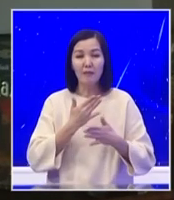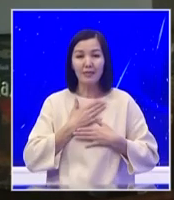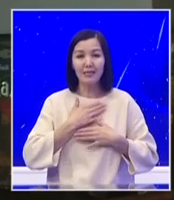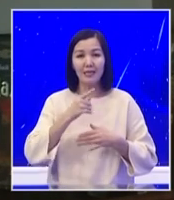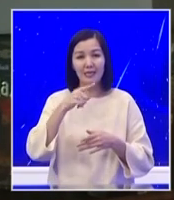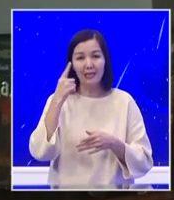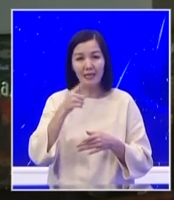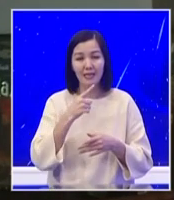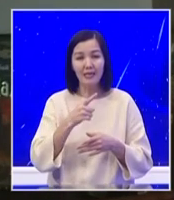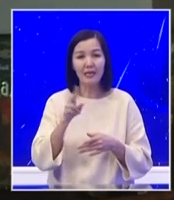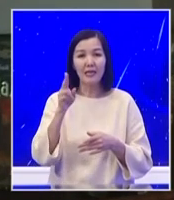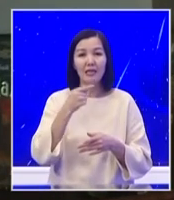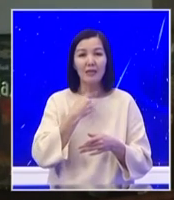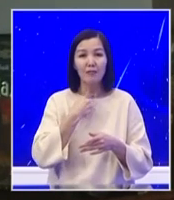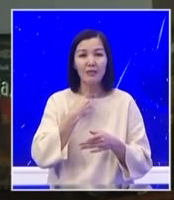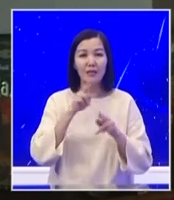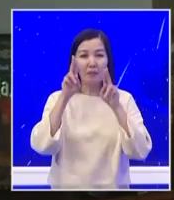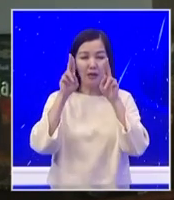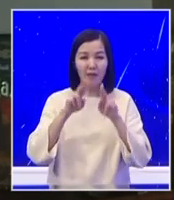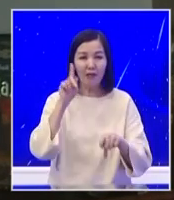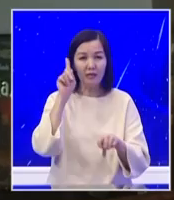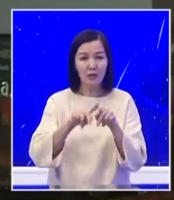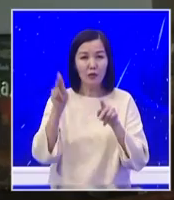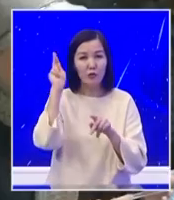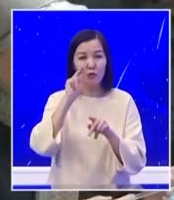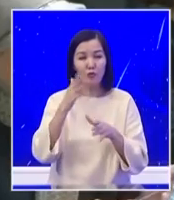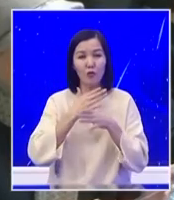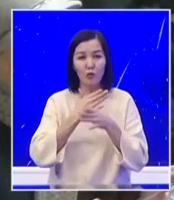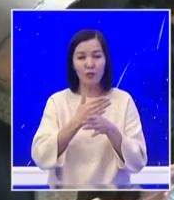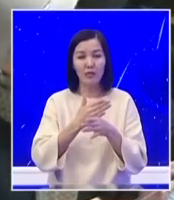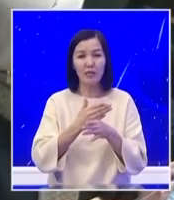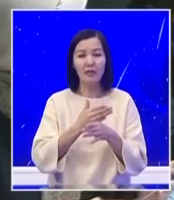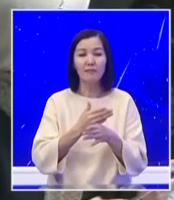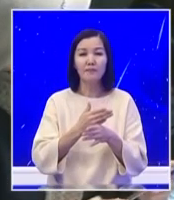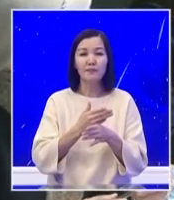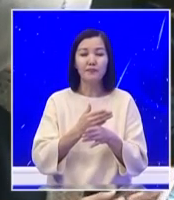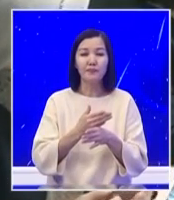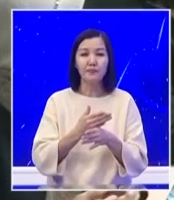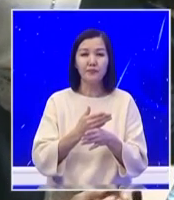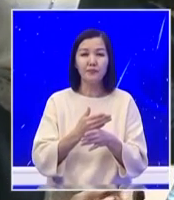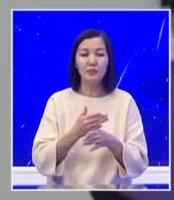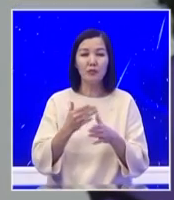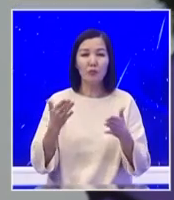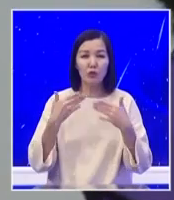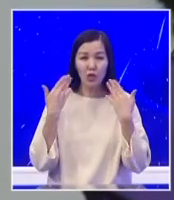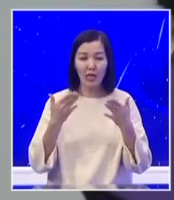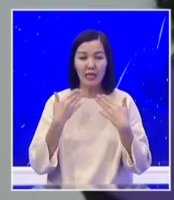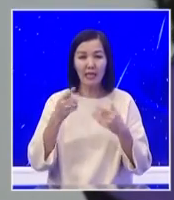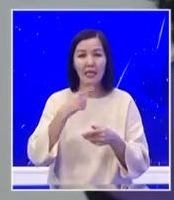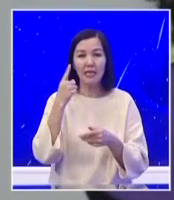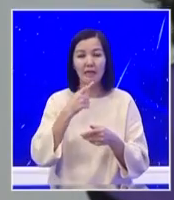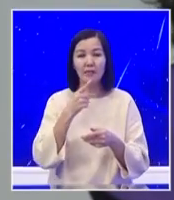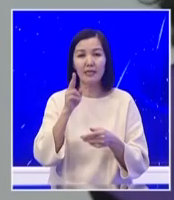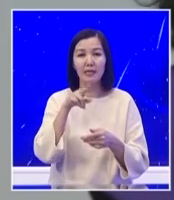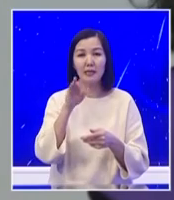тіліміздің дыбыстық жүйесін тез меңгеріп алуға көмектеседі. Ғалымдар бұл оқылым үдерісін жеңілдете, тіліміздің дыбыс